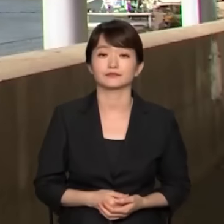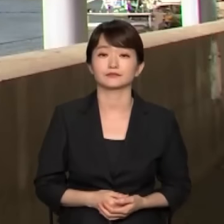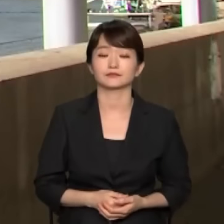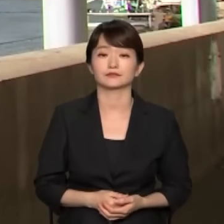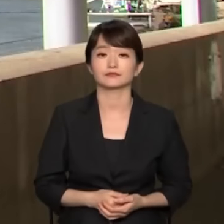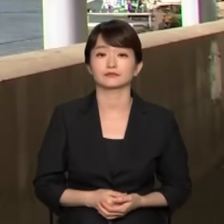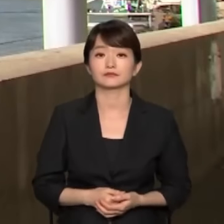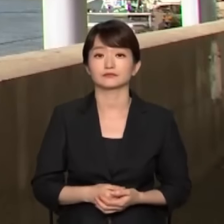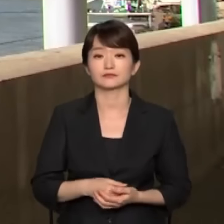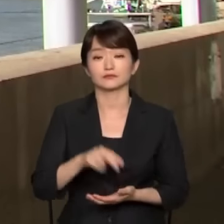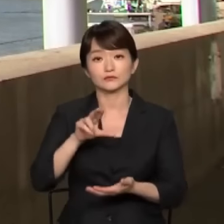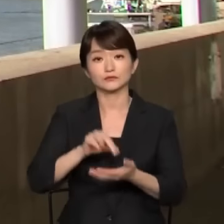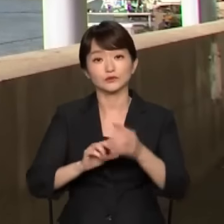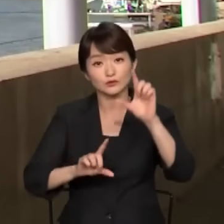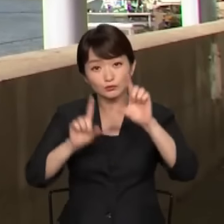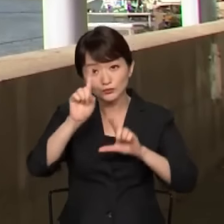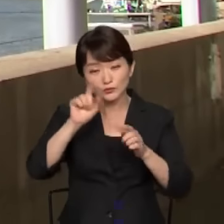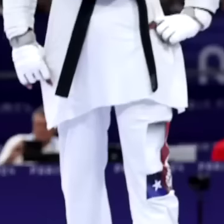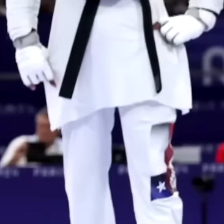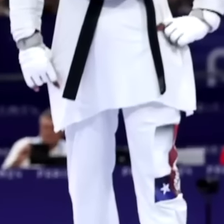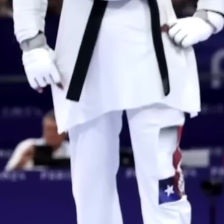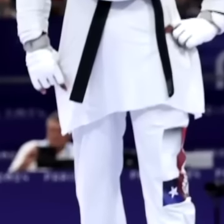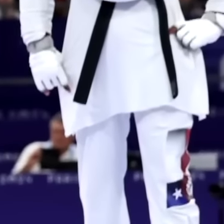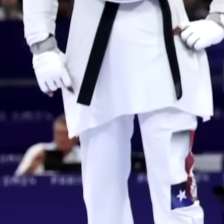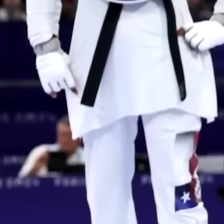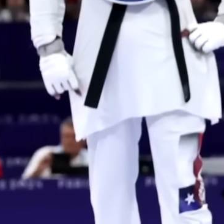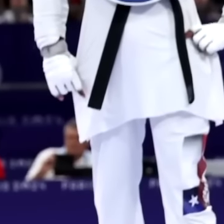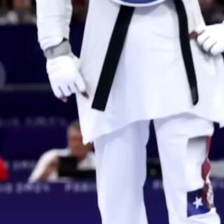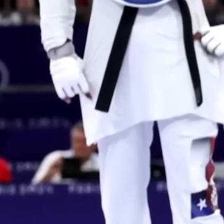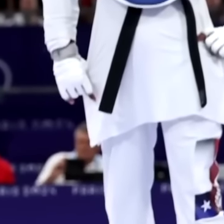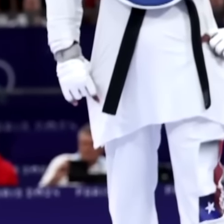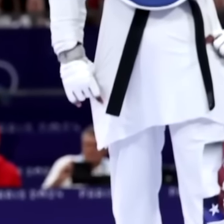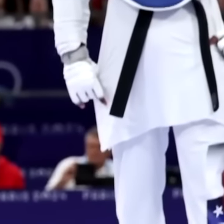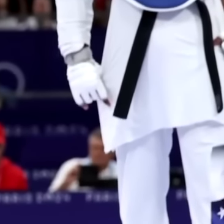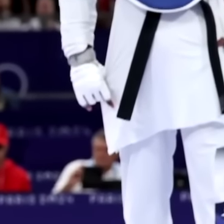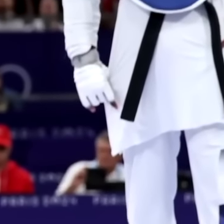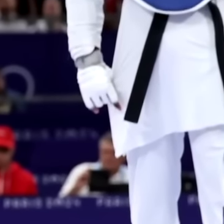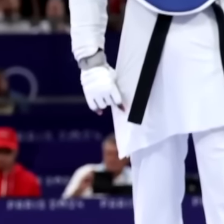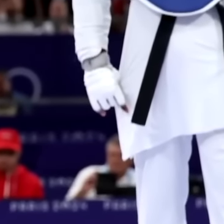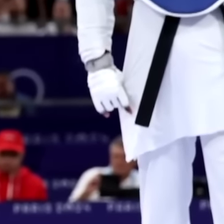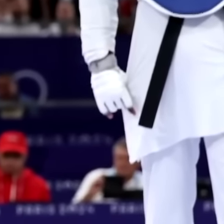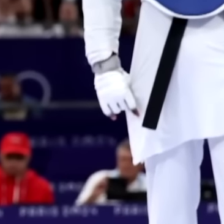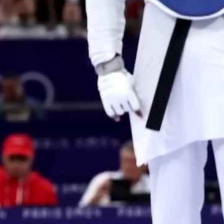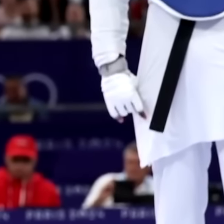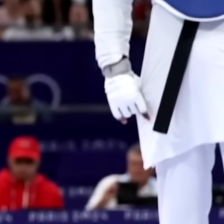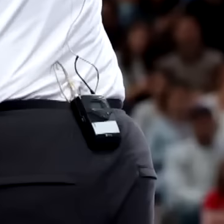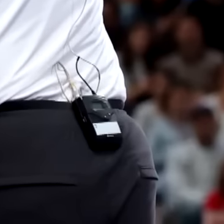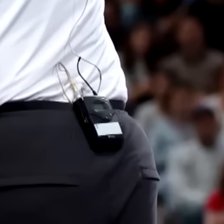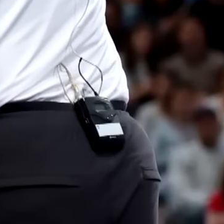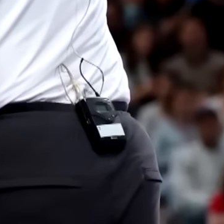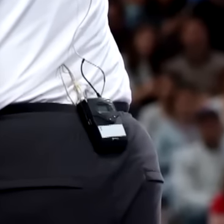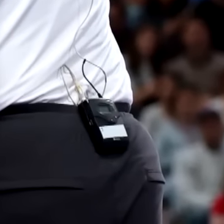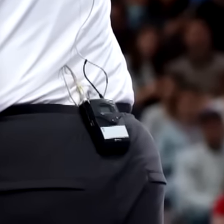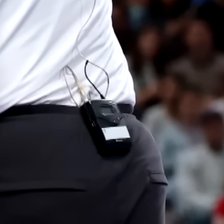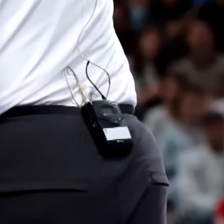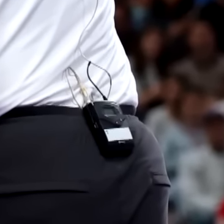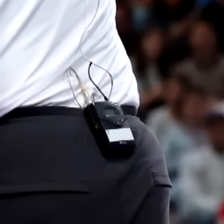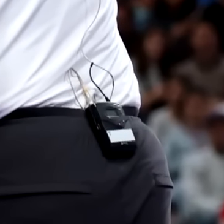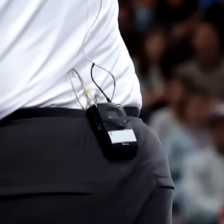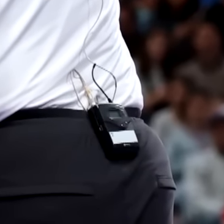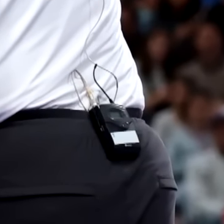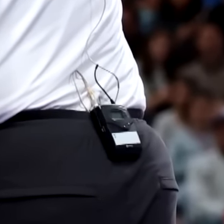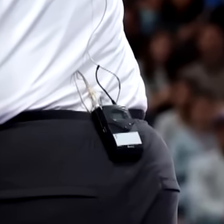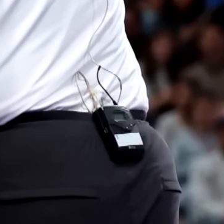네, 문제의 장면은 태권도 서건우 선수의 첫 경기 16강전에서 나왔습니다. 1초를 남긴 상황에 서건우